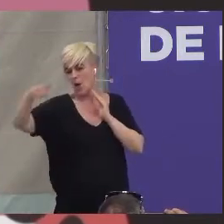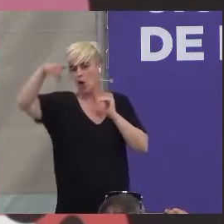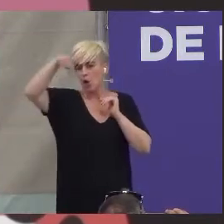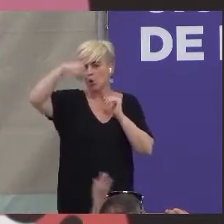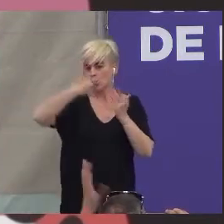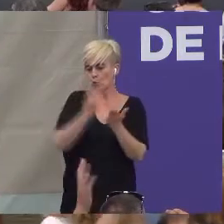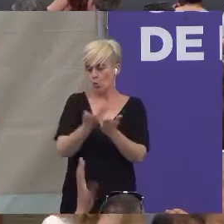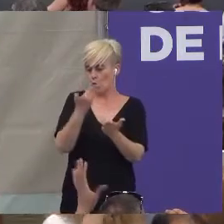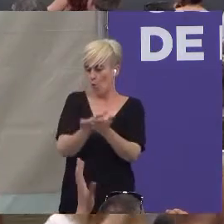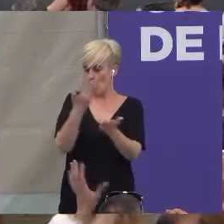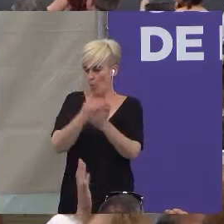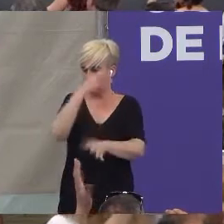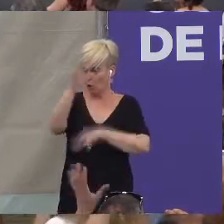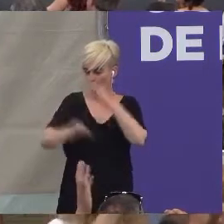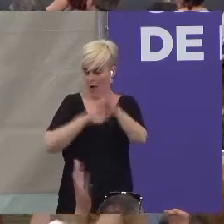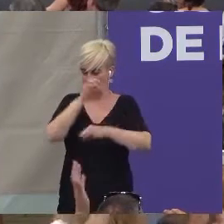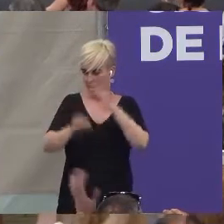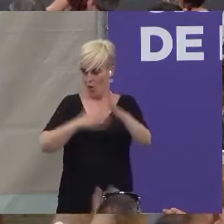nostre document d'organització.